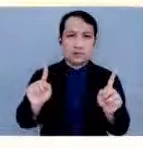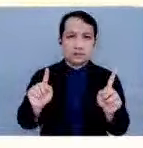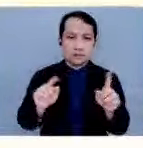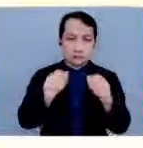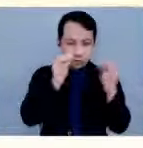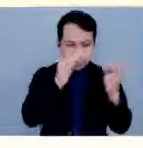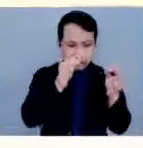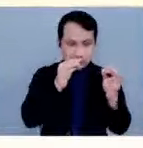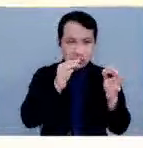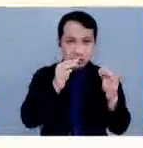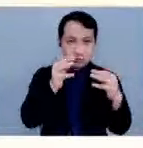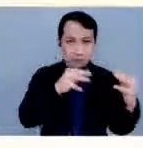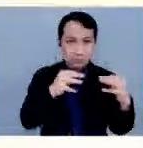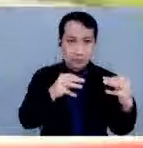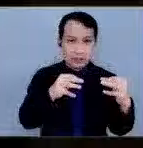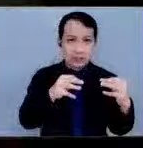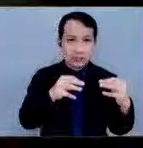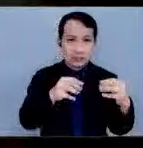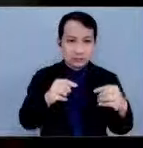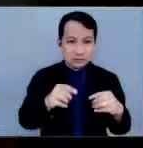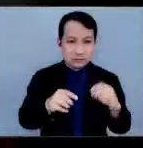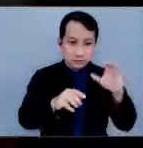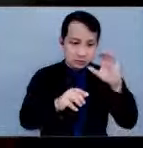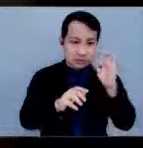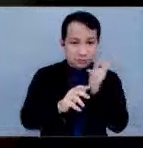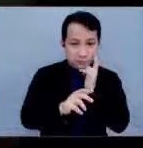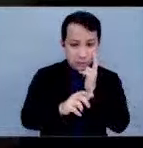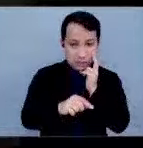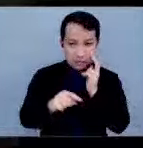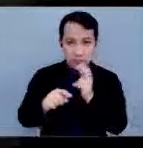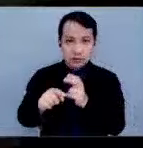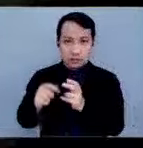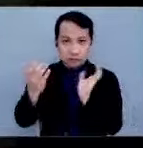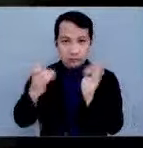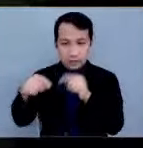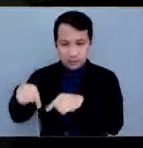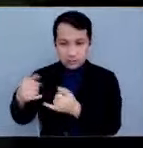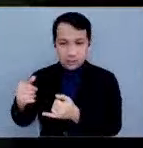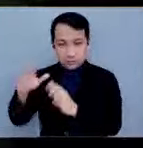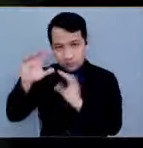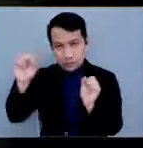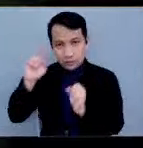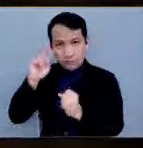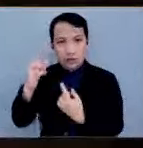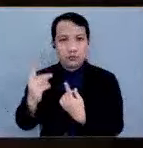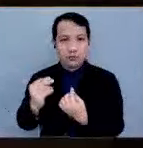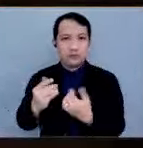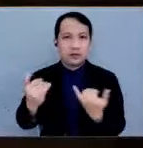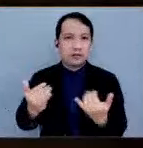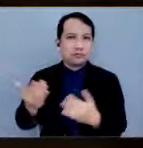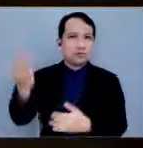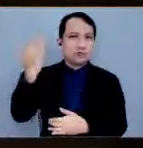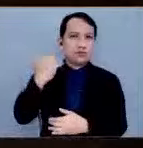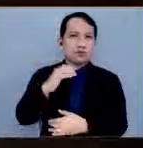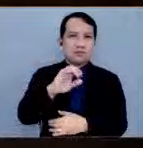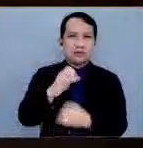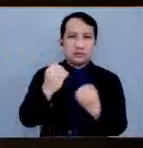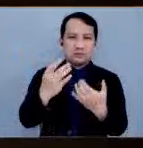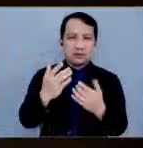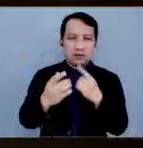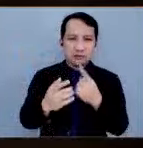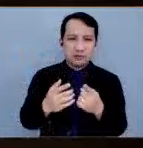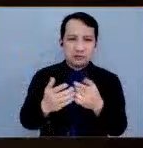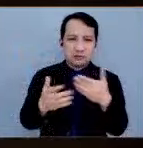dating Pangulong Rodrigo Duterte. Naging kontrobersyal ang drug war ng dating administrasyon dahil sa marahas at